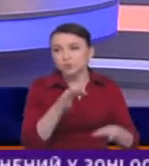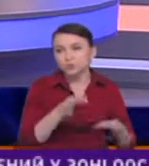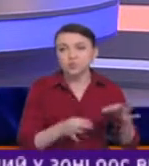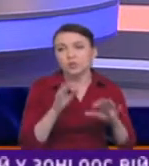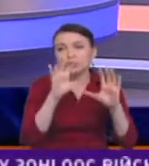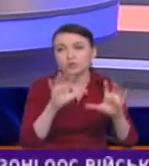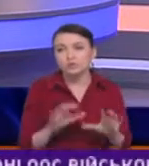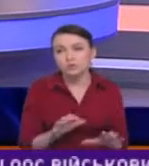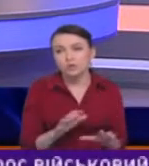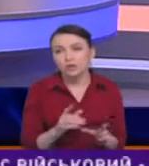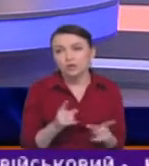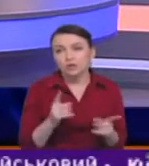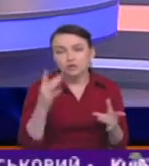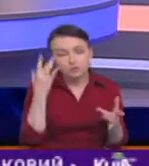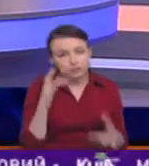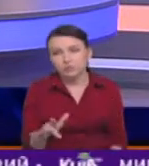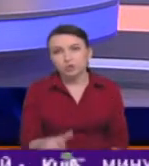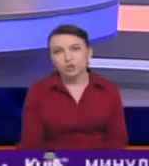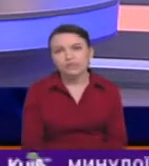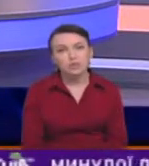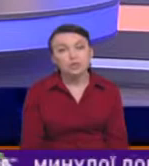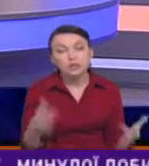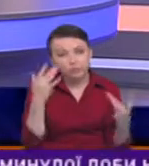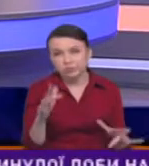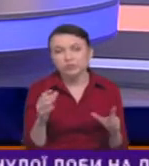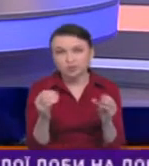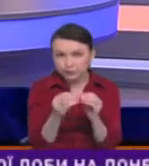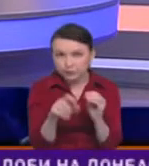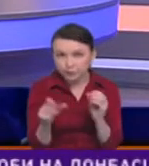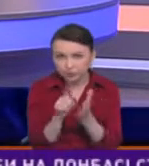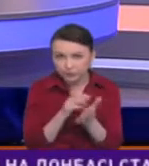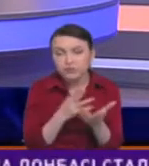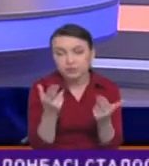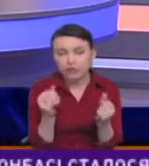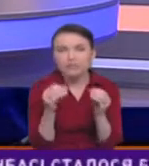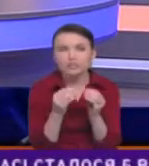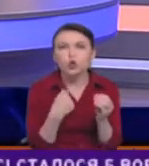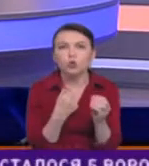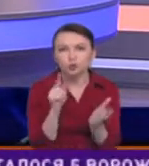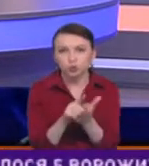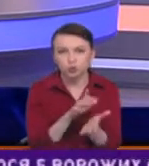суду, вона не передбачувана. Там 10 людей, так, повинно бути? Да, 10 голосів.